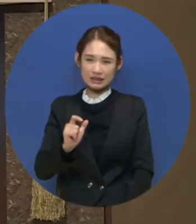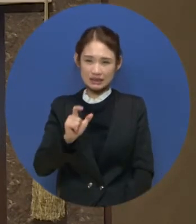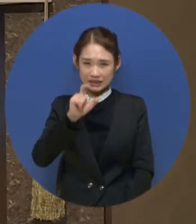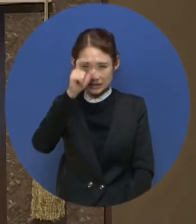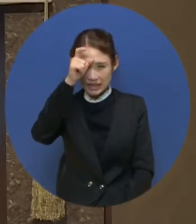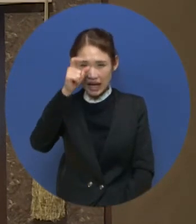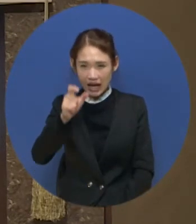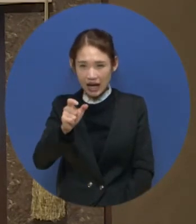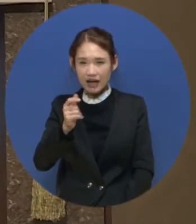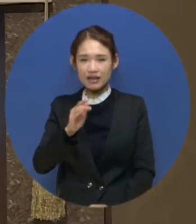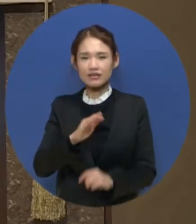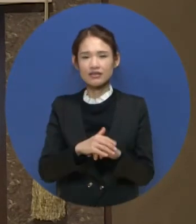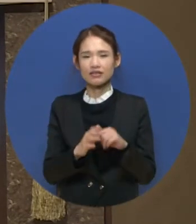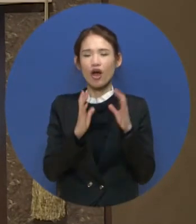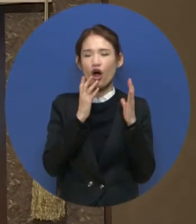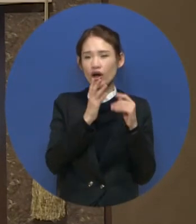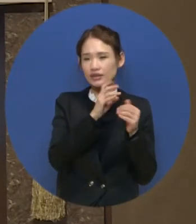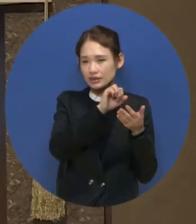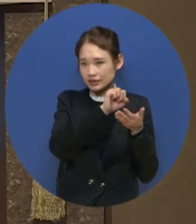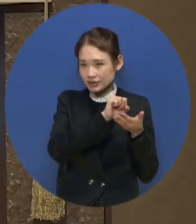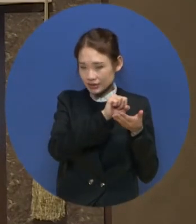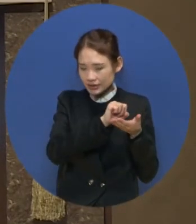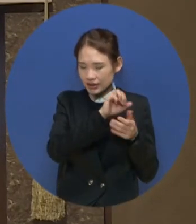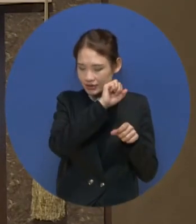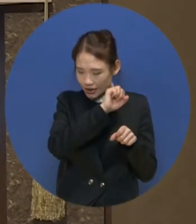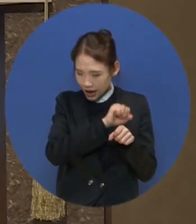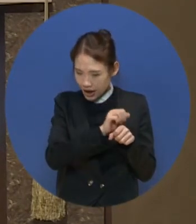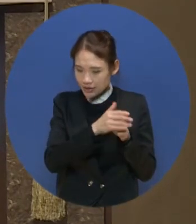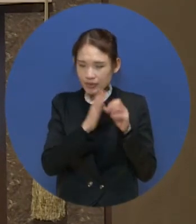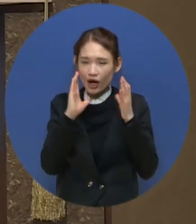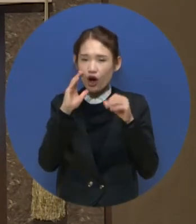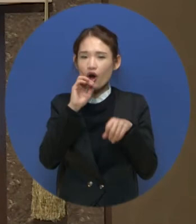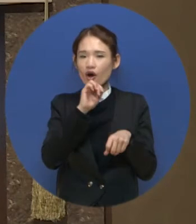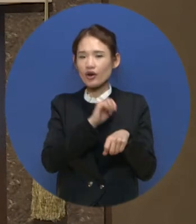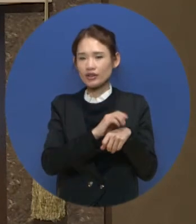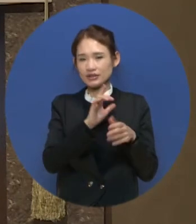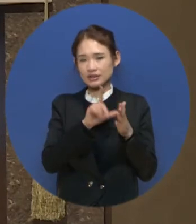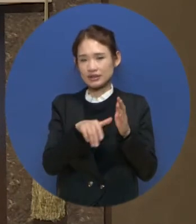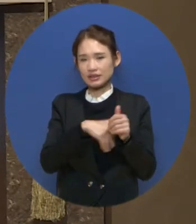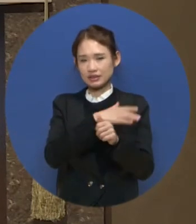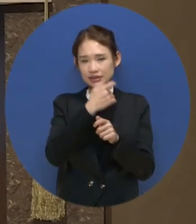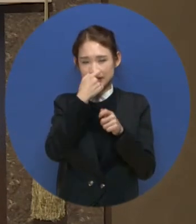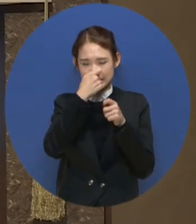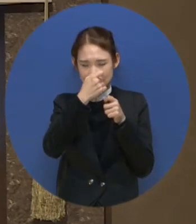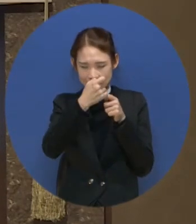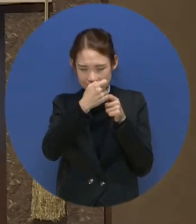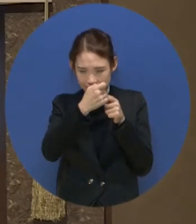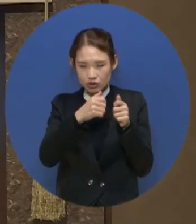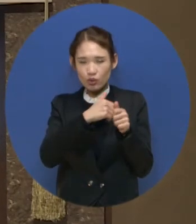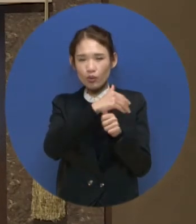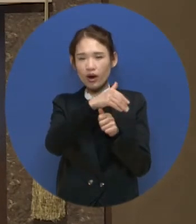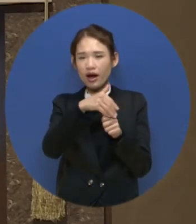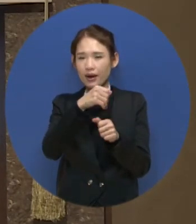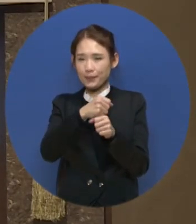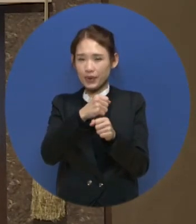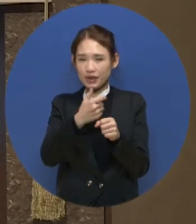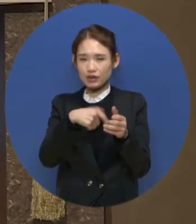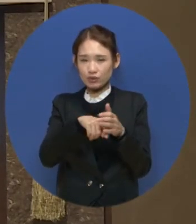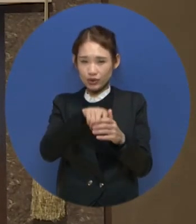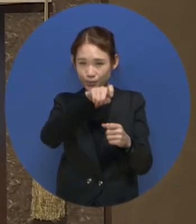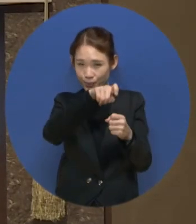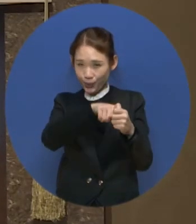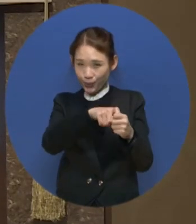인정합니다. 어린아이들은 그 수용성이 좋기 때문에 어렸을 때더 이렇게 친화적인 환경을 만들기 위해서 그렇게 예.